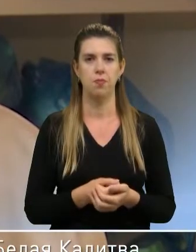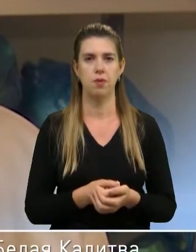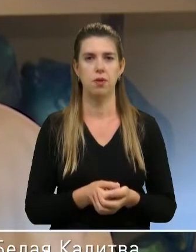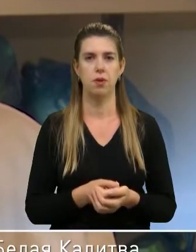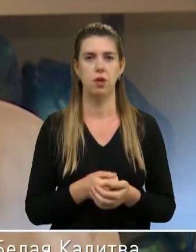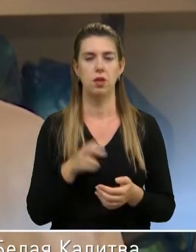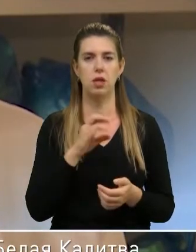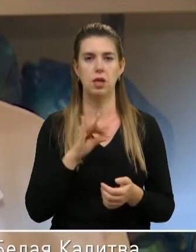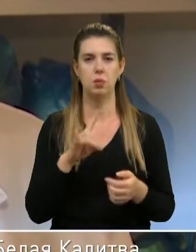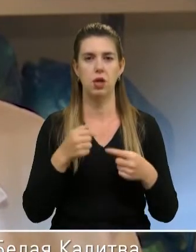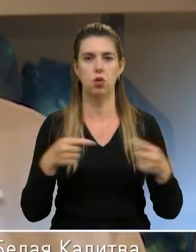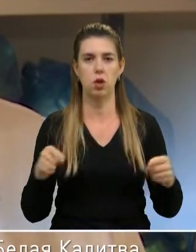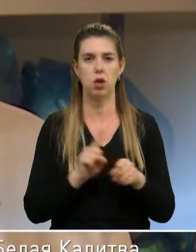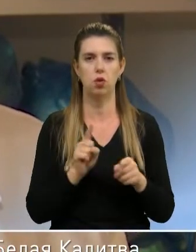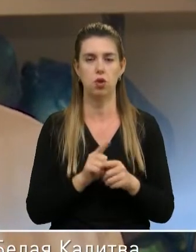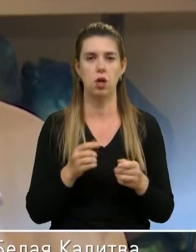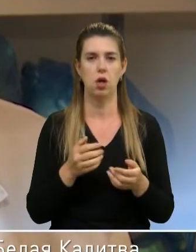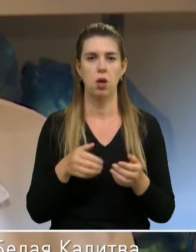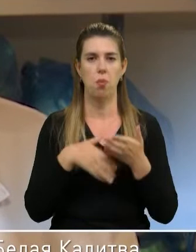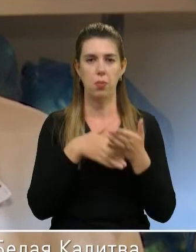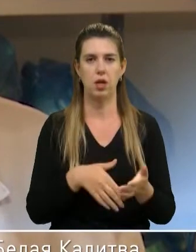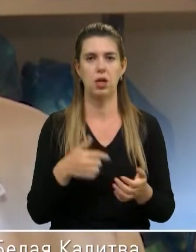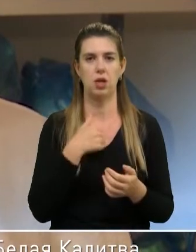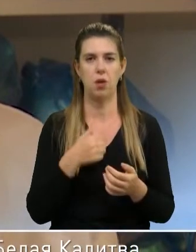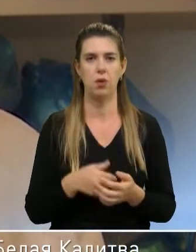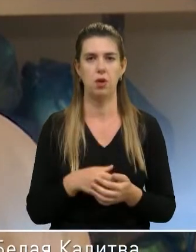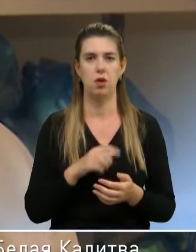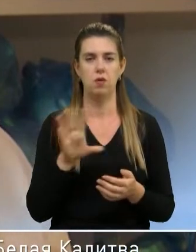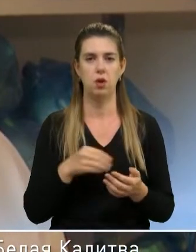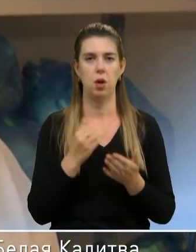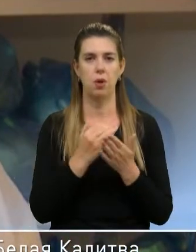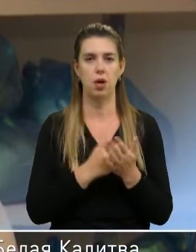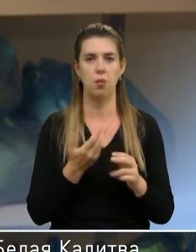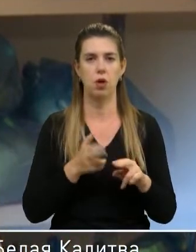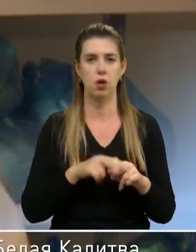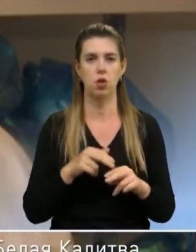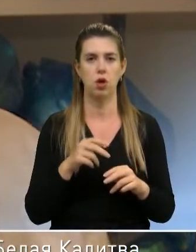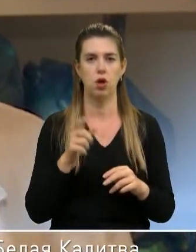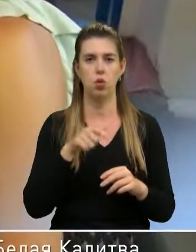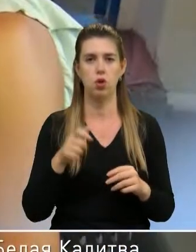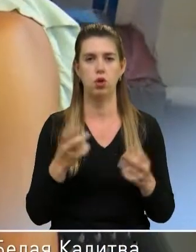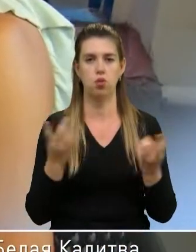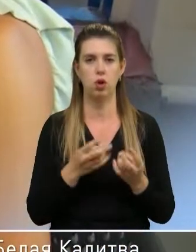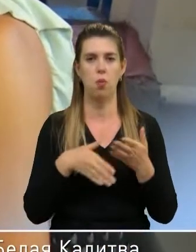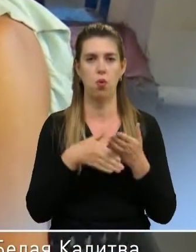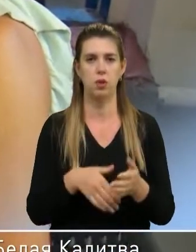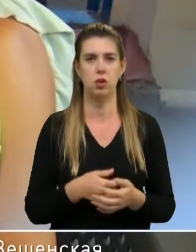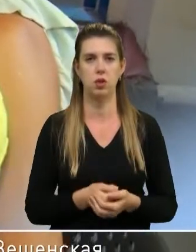диаспор России, молдавской диаспоры, и таджиками, и азербайджанами, чтобы действительно есть люди, которые нуждаются в помощи.